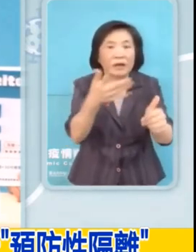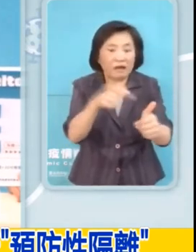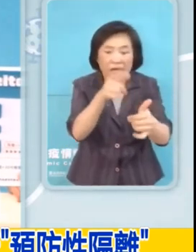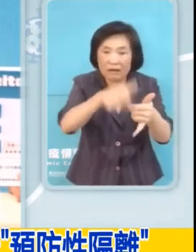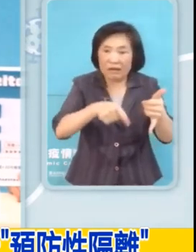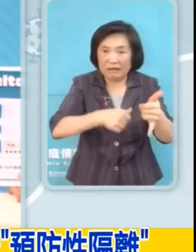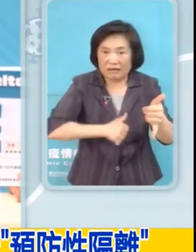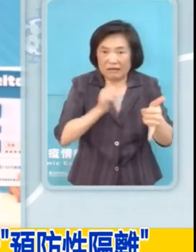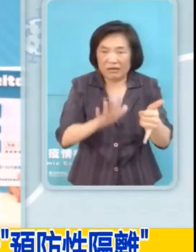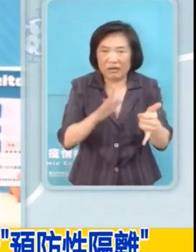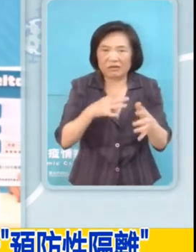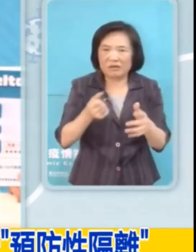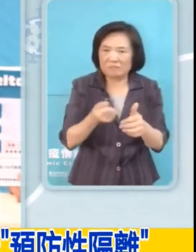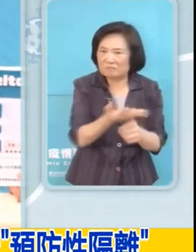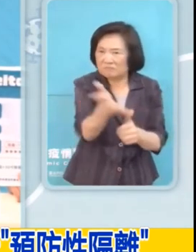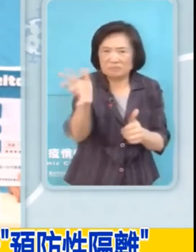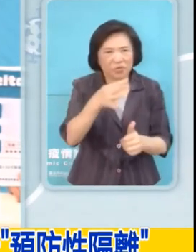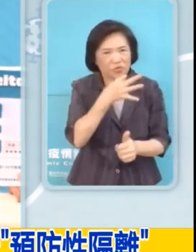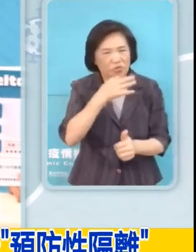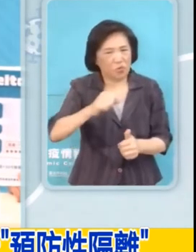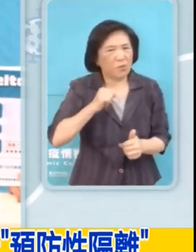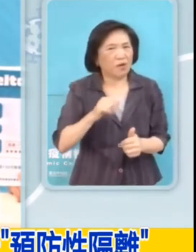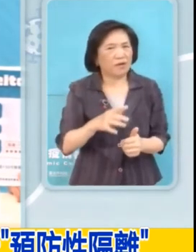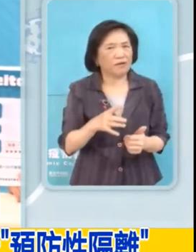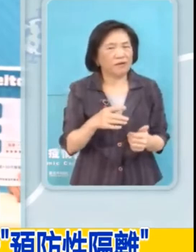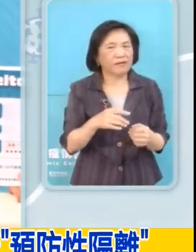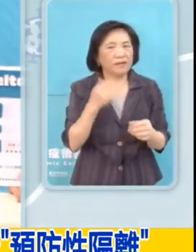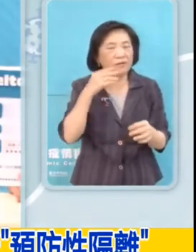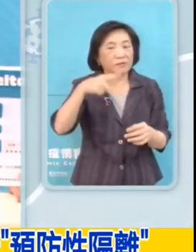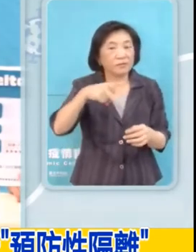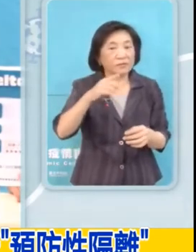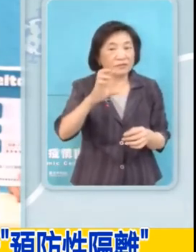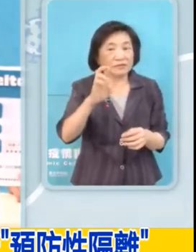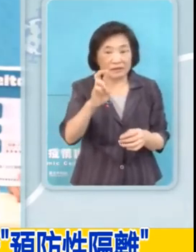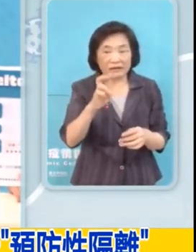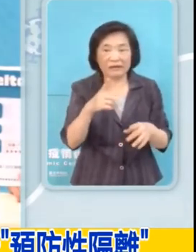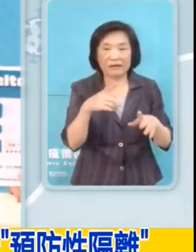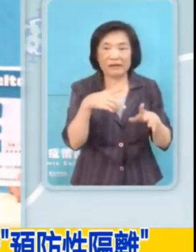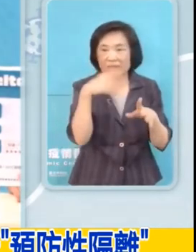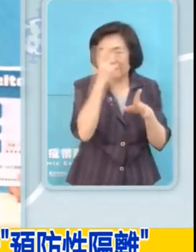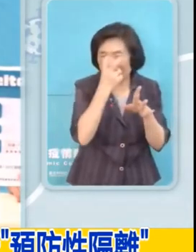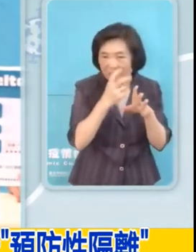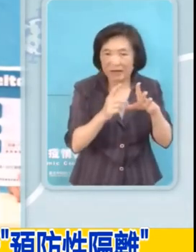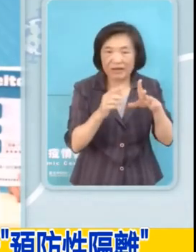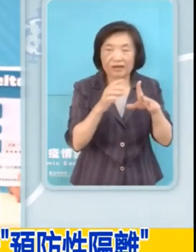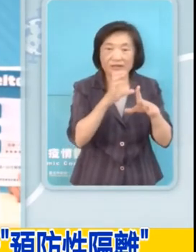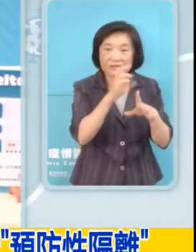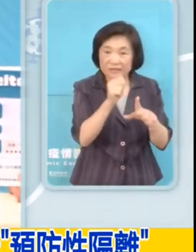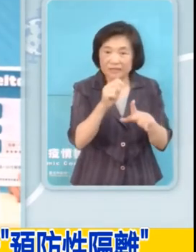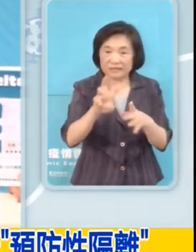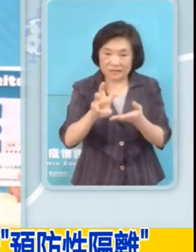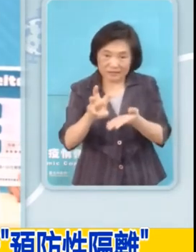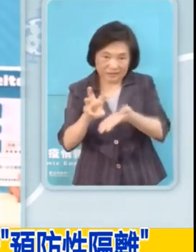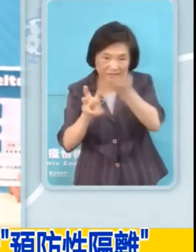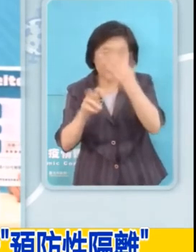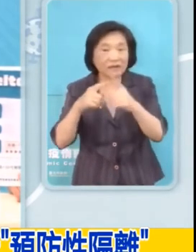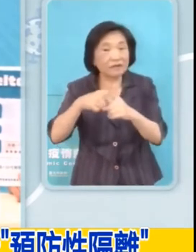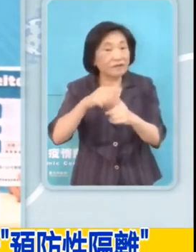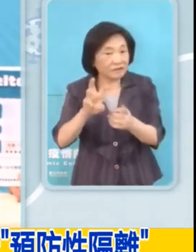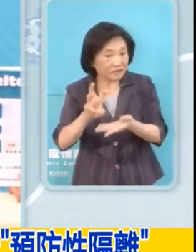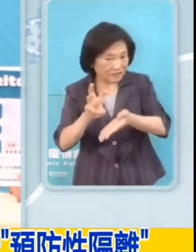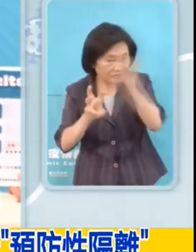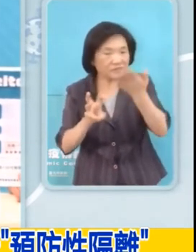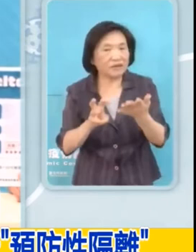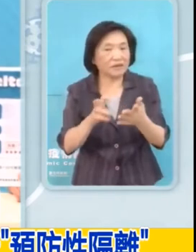你知道哈，所以我们目前的新的规定是，除非你 PCR 2次都大于30，或者是真的都完全阴性2次的